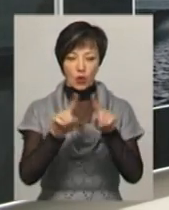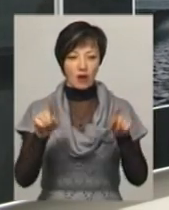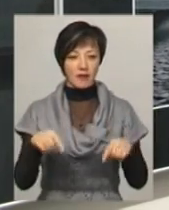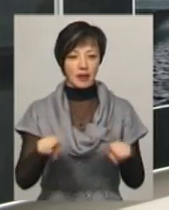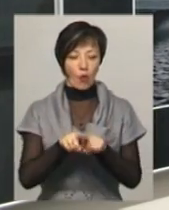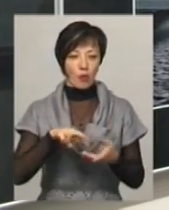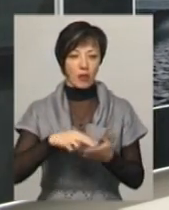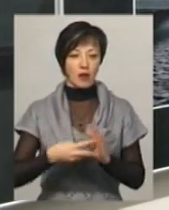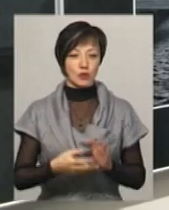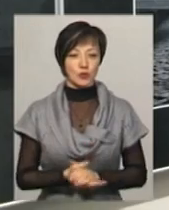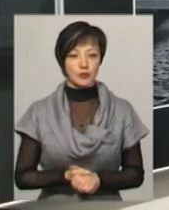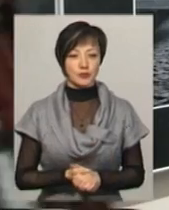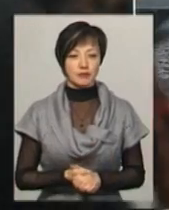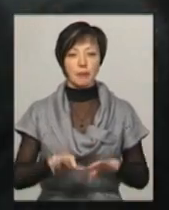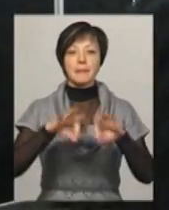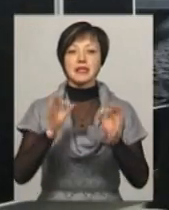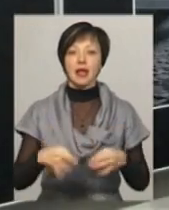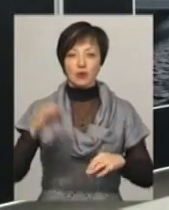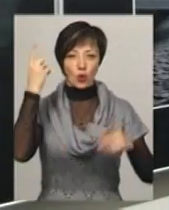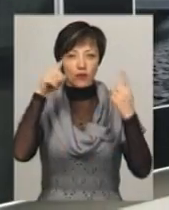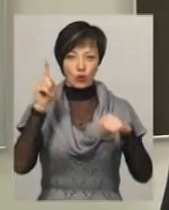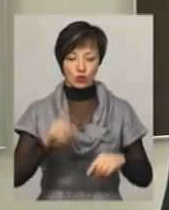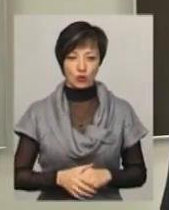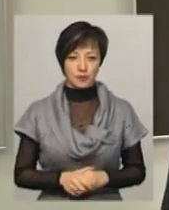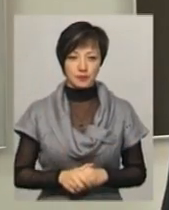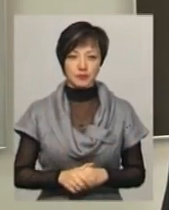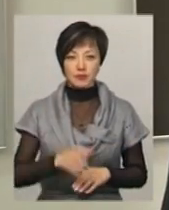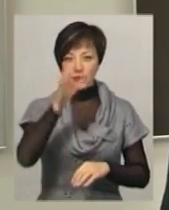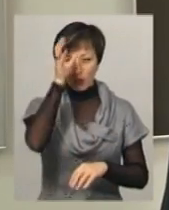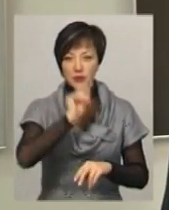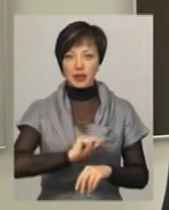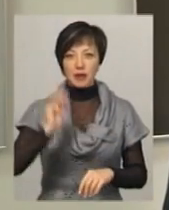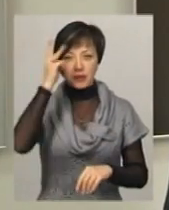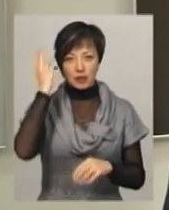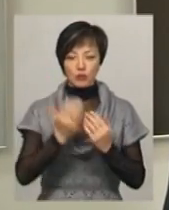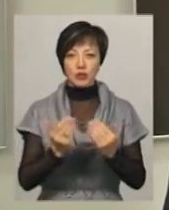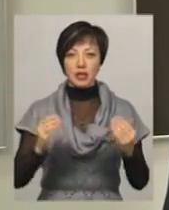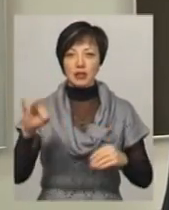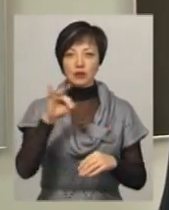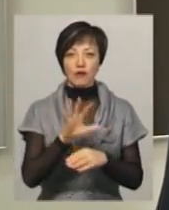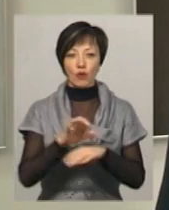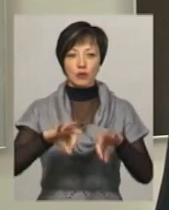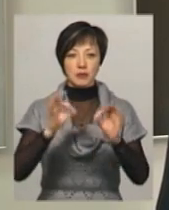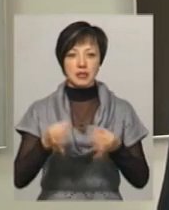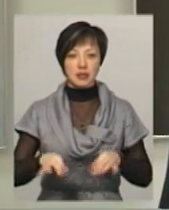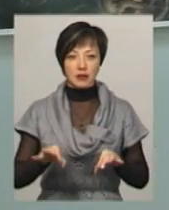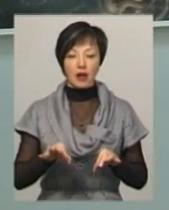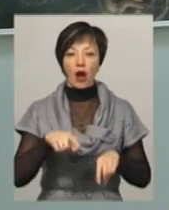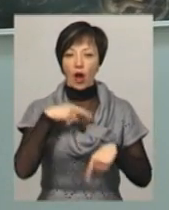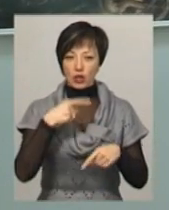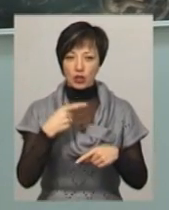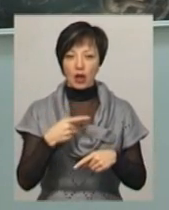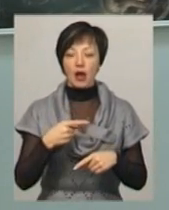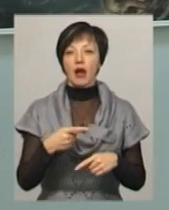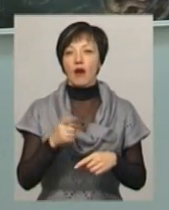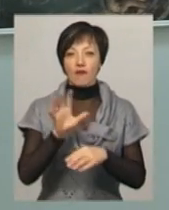плану, мистецького, творчого плану. Науковий співробітник Хмельницького музею історії фотомистецтва Костянтин Жданов каже,